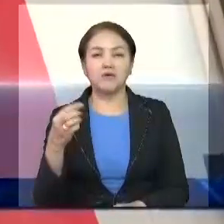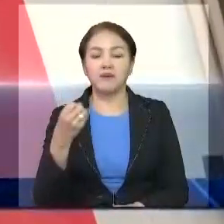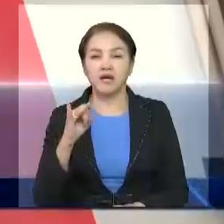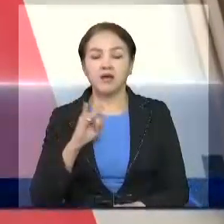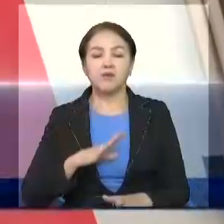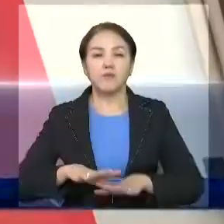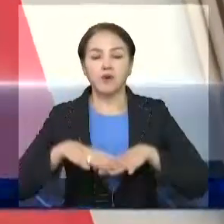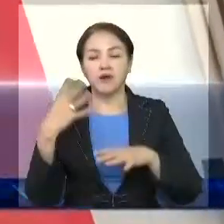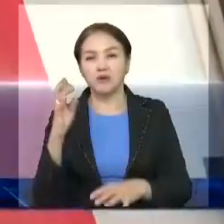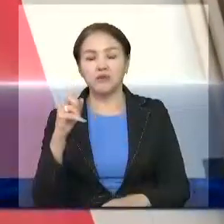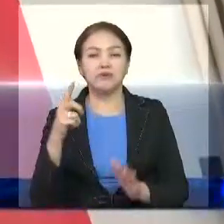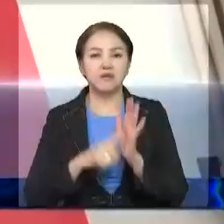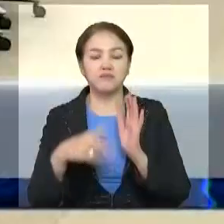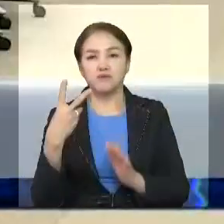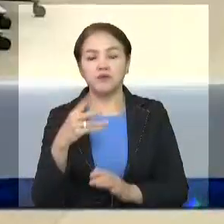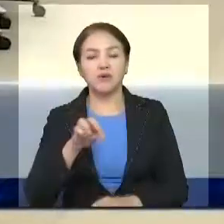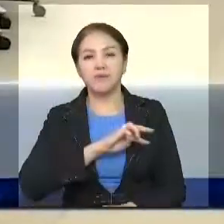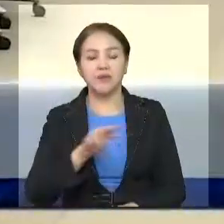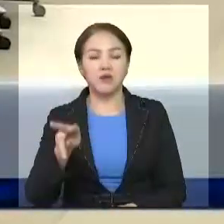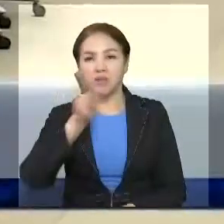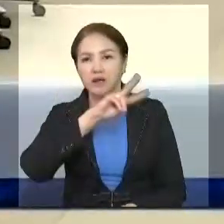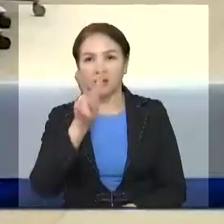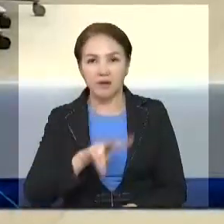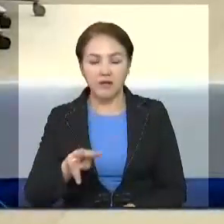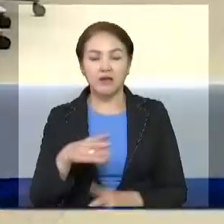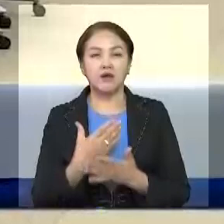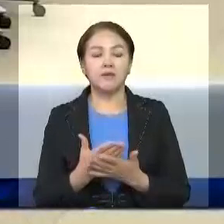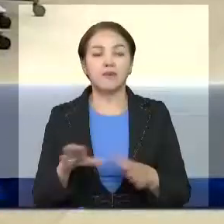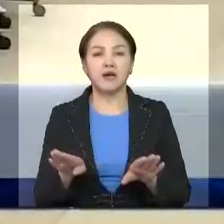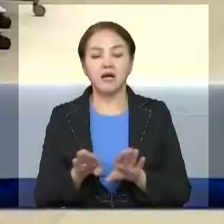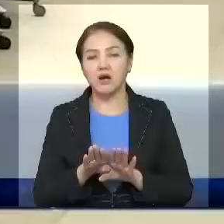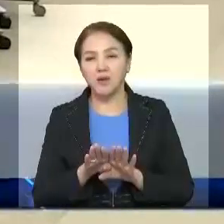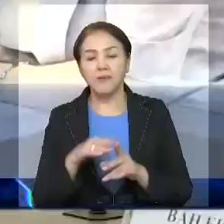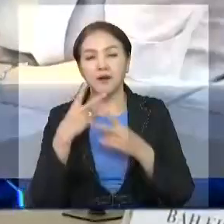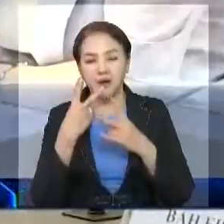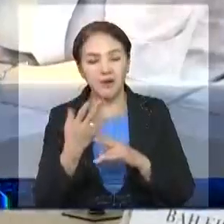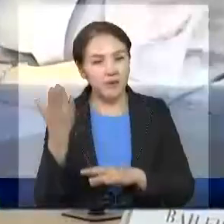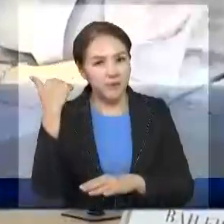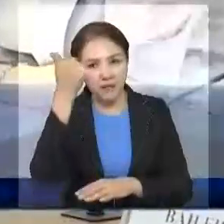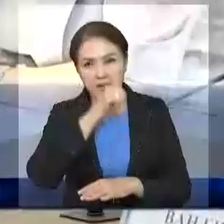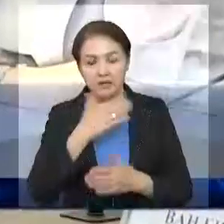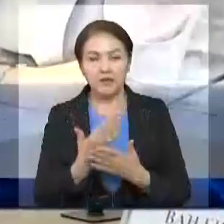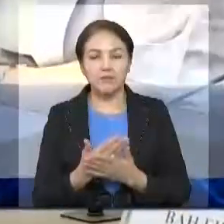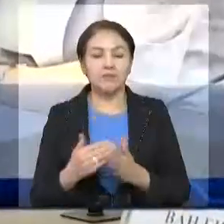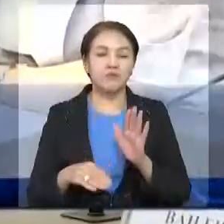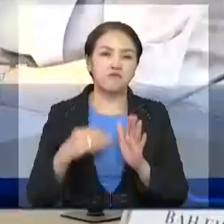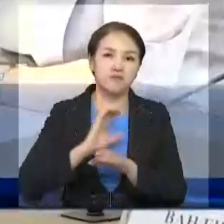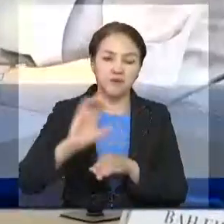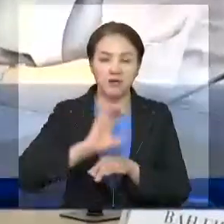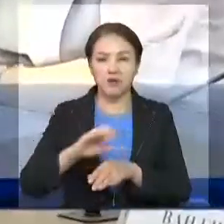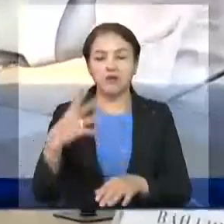достиг более 472 миллионов долларов США, превзойдя показатели прошлого года. Экспорт вырос более чем